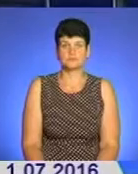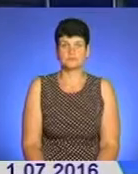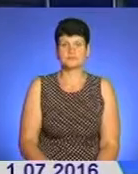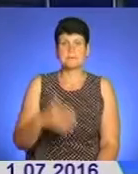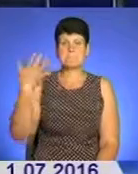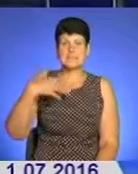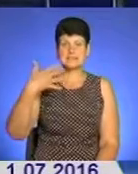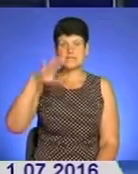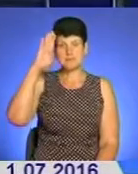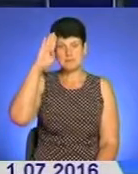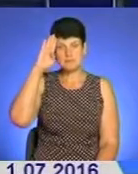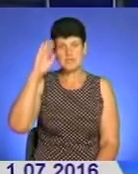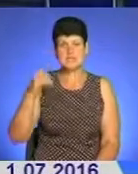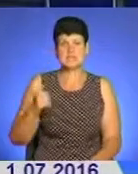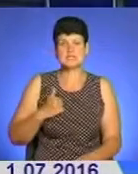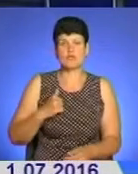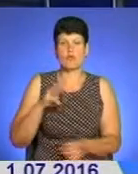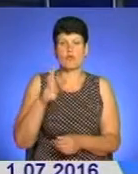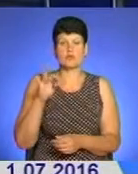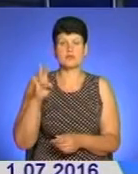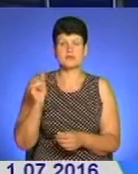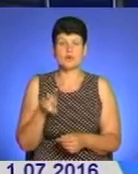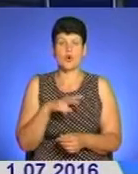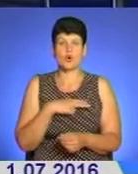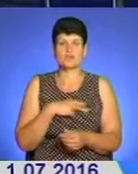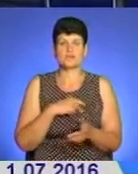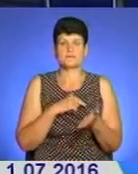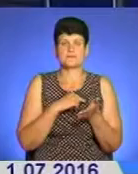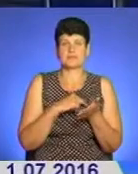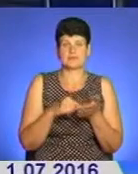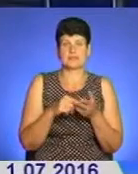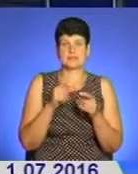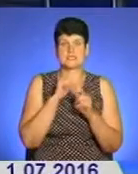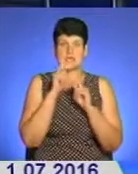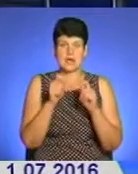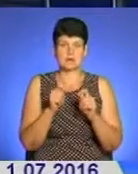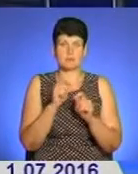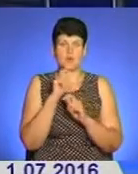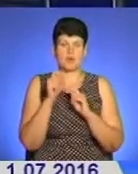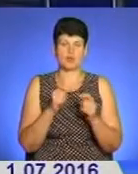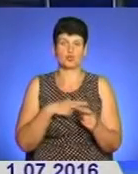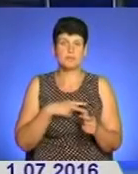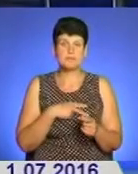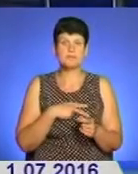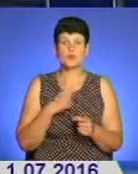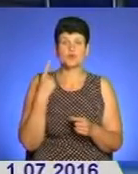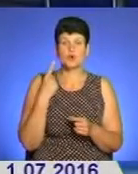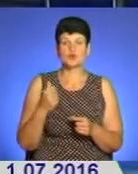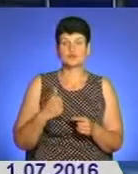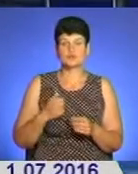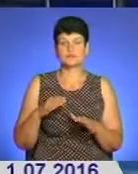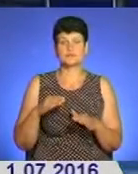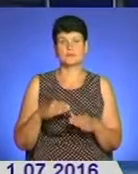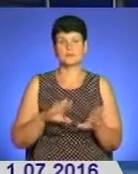50 бійців Монастирищини, які відслужили в зоні АТО, нагороджені відзнаками та цінними подарунками. Одного із солдатів нагородили